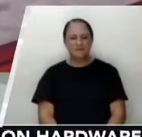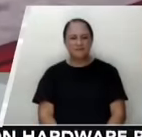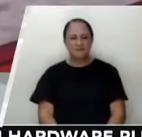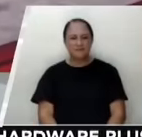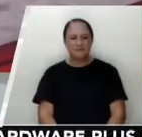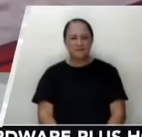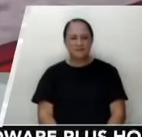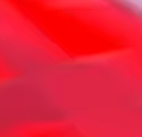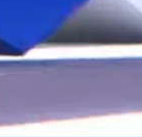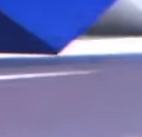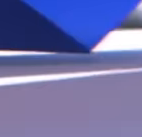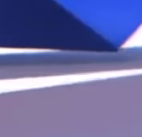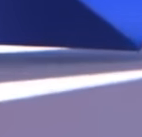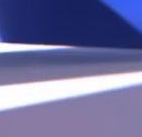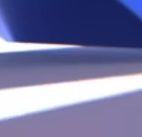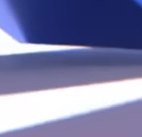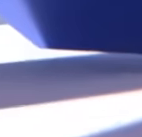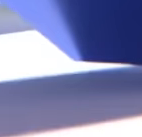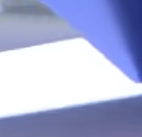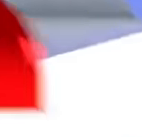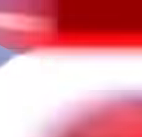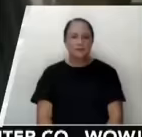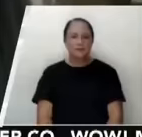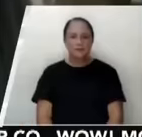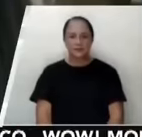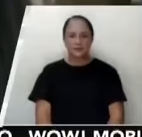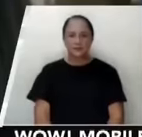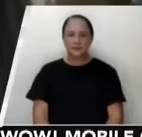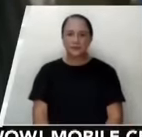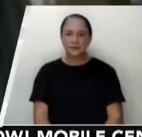TV 1 Western Visayas.